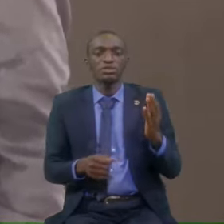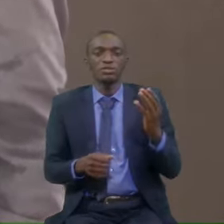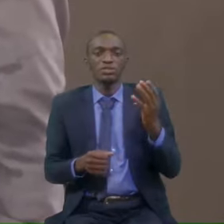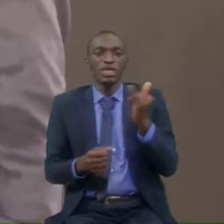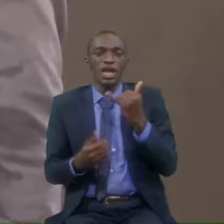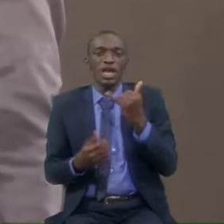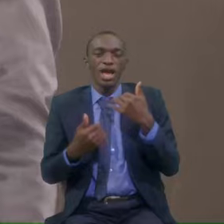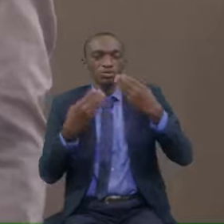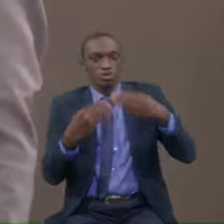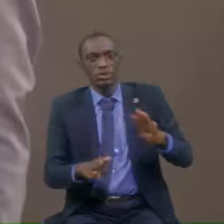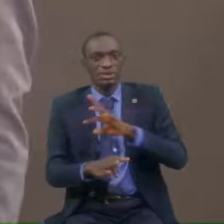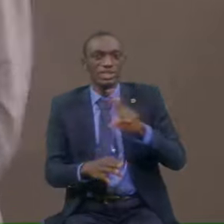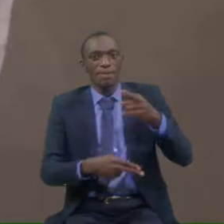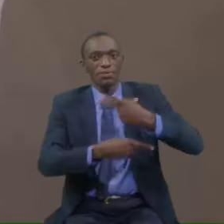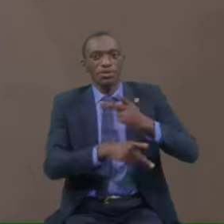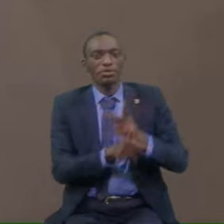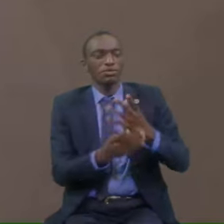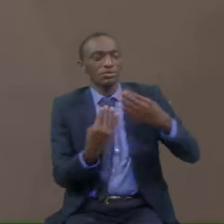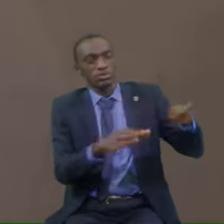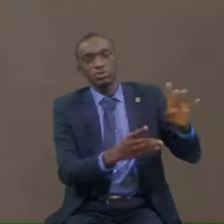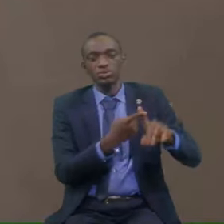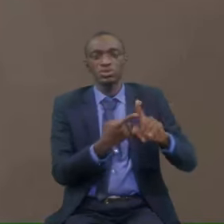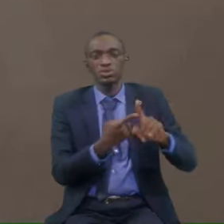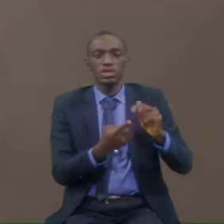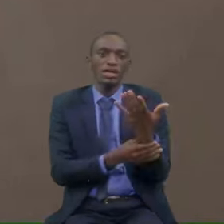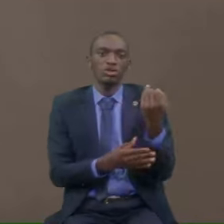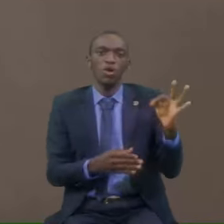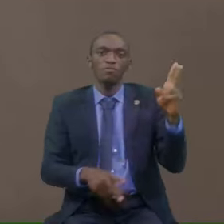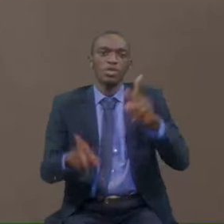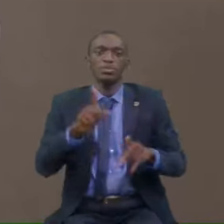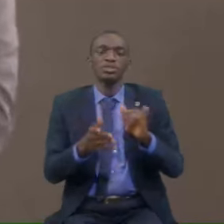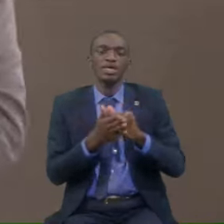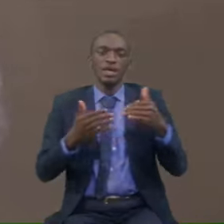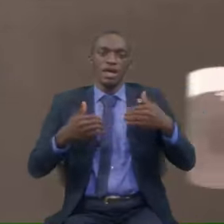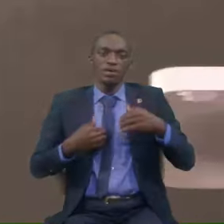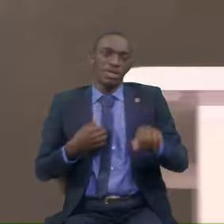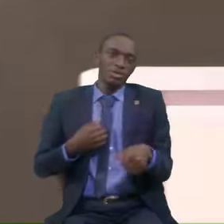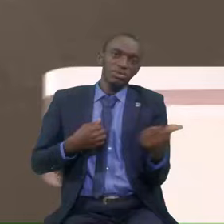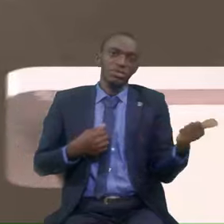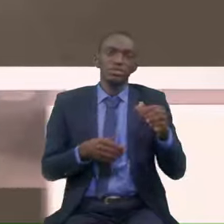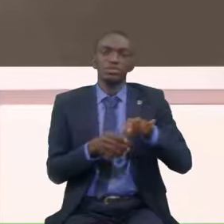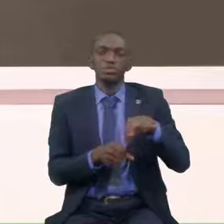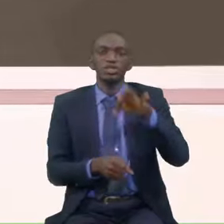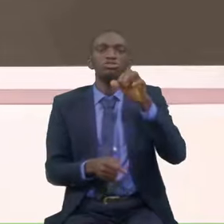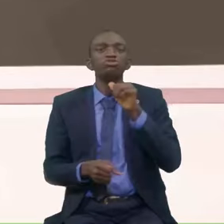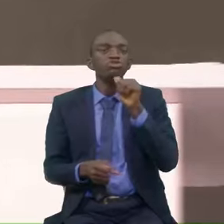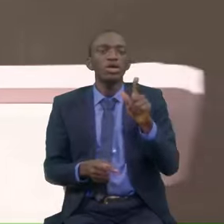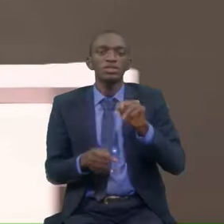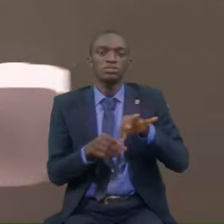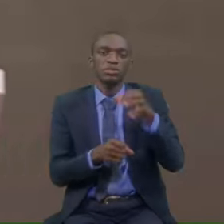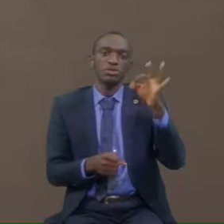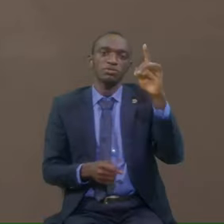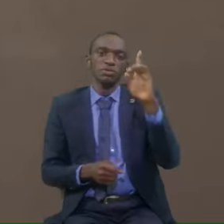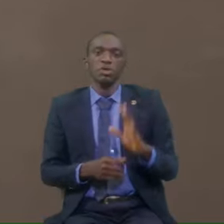tout ce qu'ils ont entre les mains de ceux-là qui ont un autre esprit. Pas l'esprit de